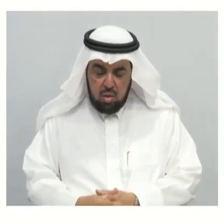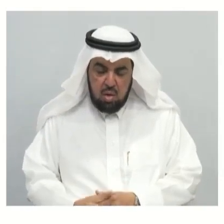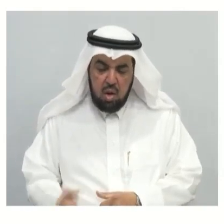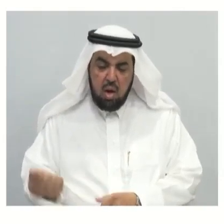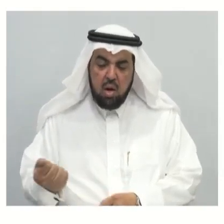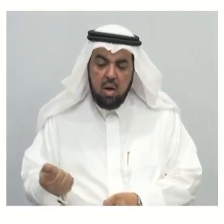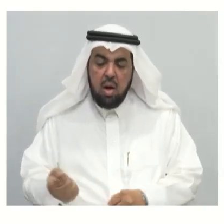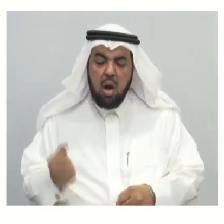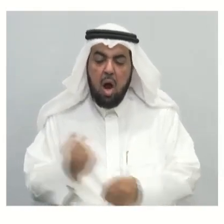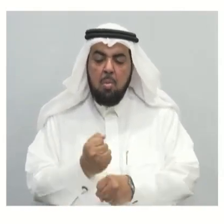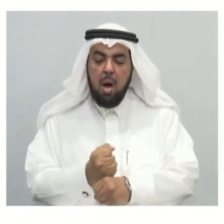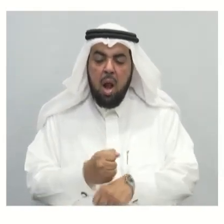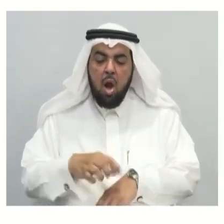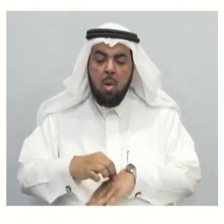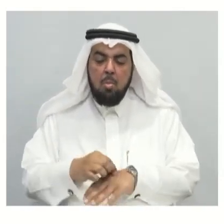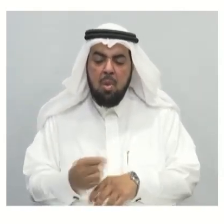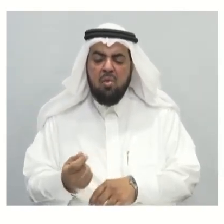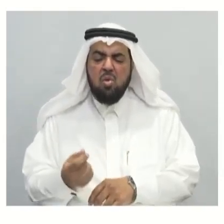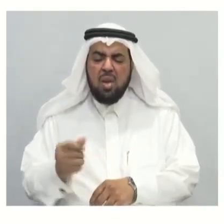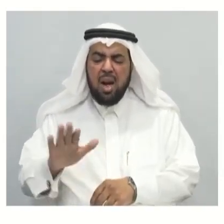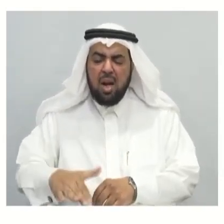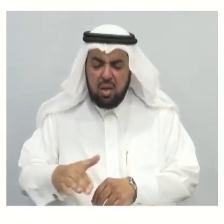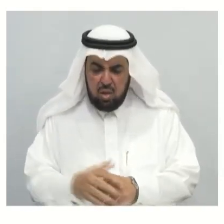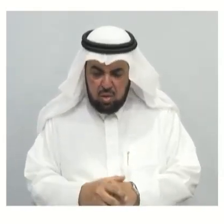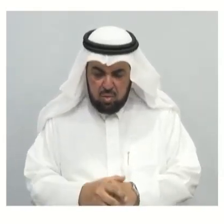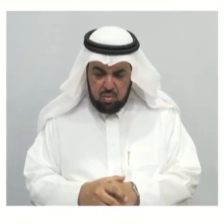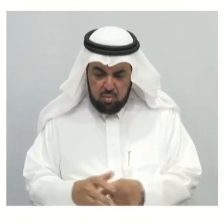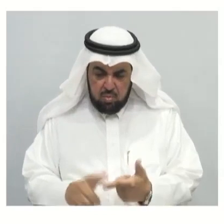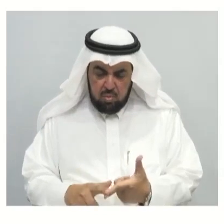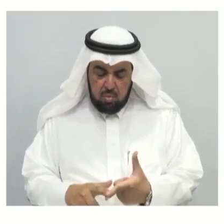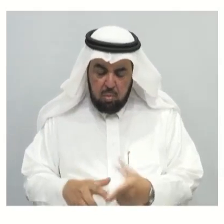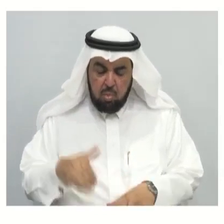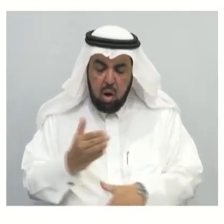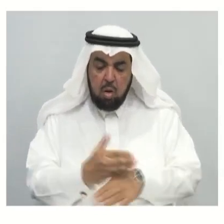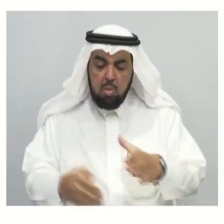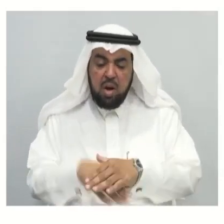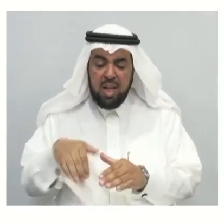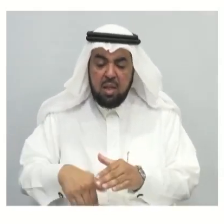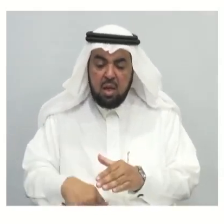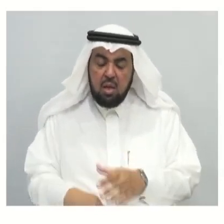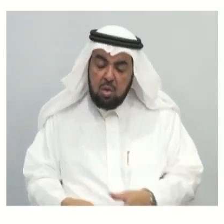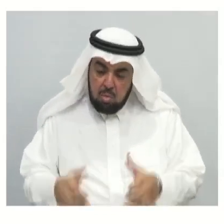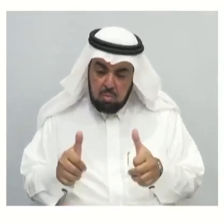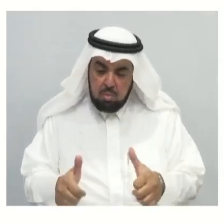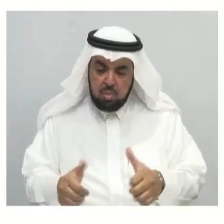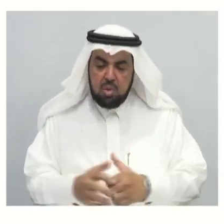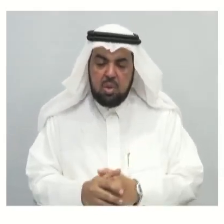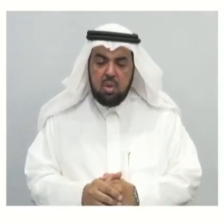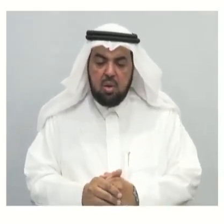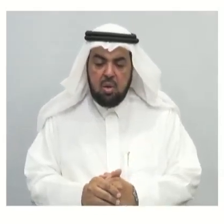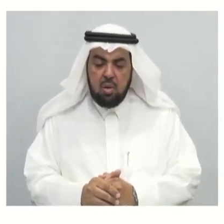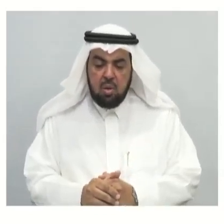اليد العامله الرخيصه ايضا هناك اسباب اخرى احسنتم البنيه التحتيه